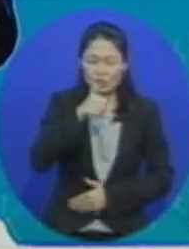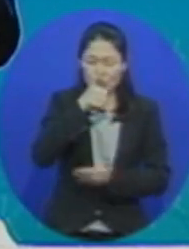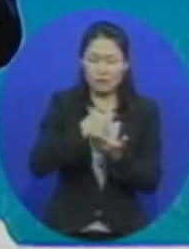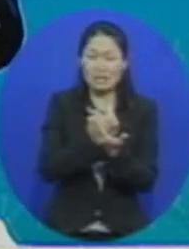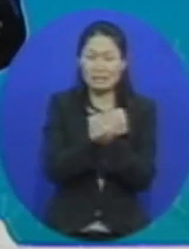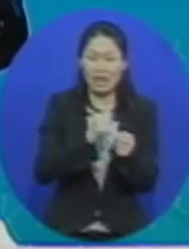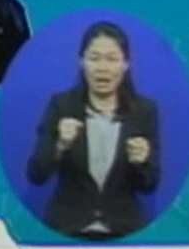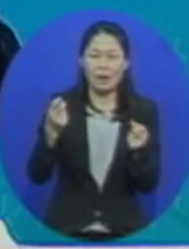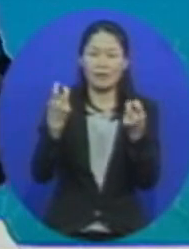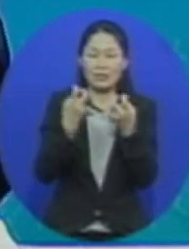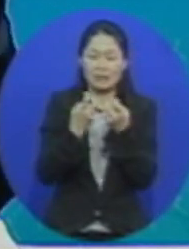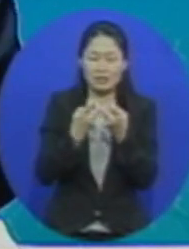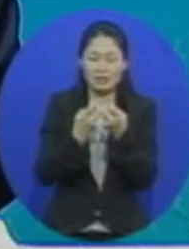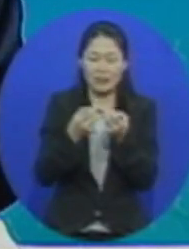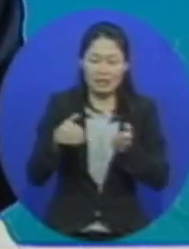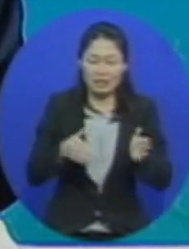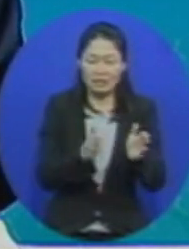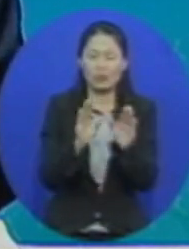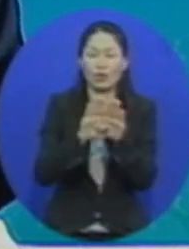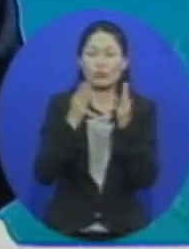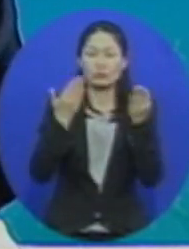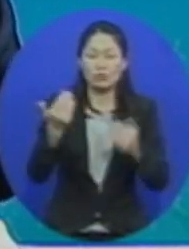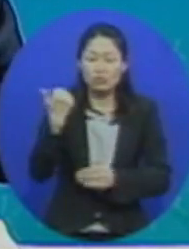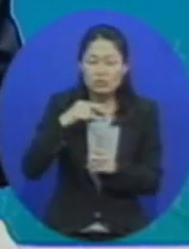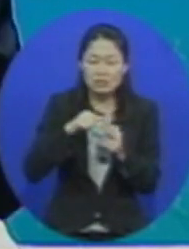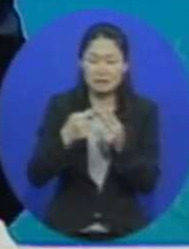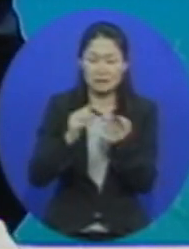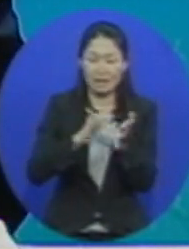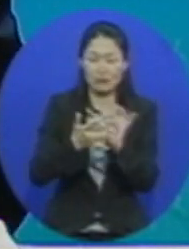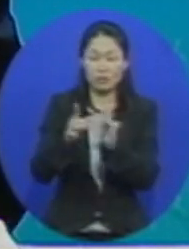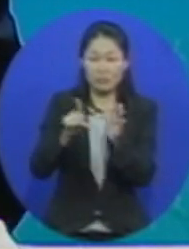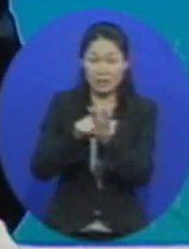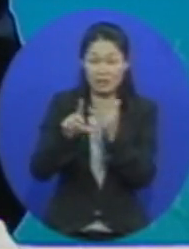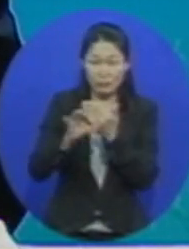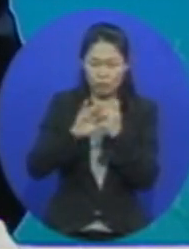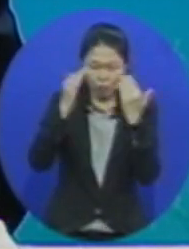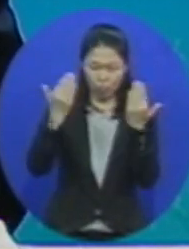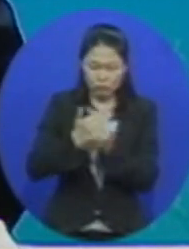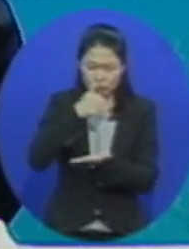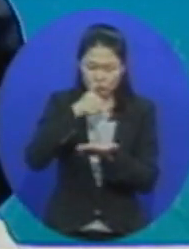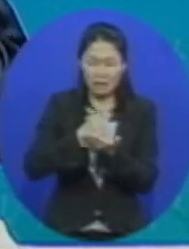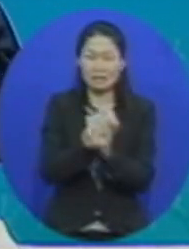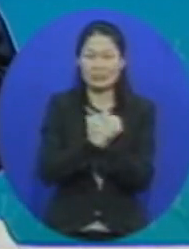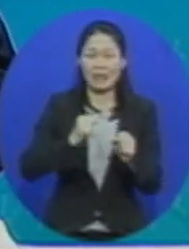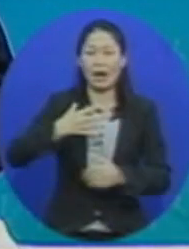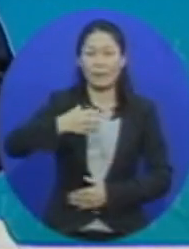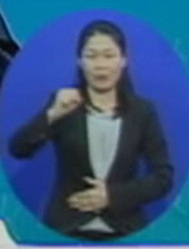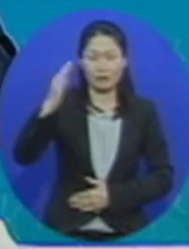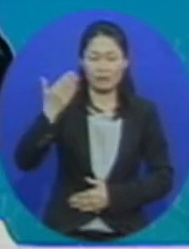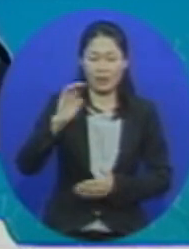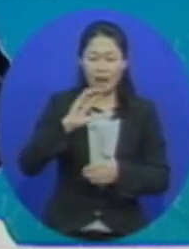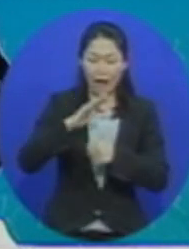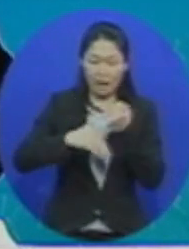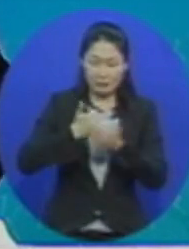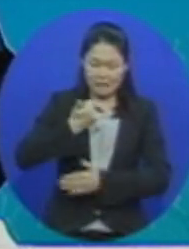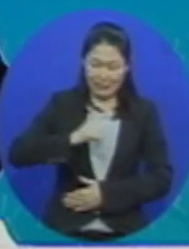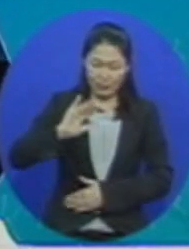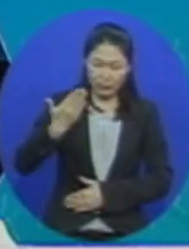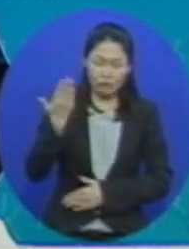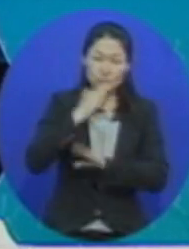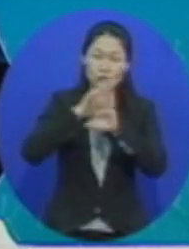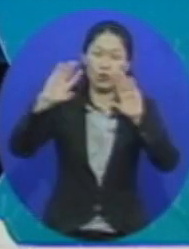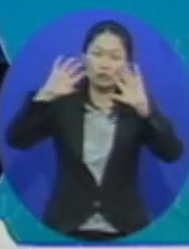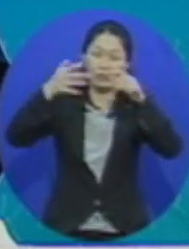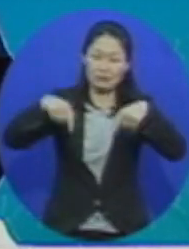주셨어요 누구든지 예수를 믿으면 모든 죄가 사함을 받아야 하나님의 자녀가 되고 천국에 가는 축복을